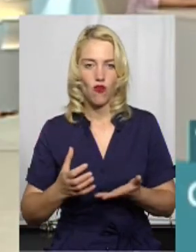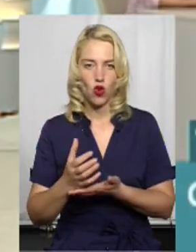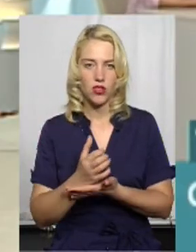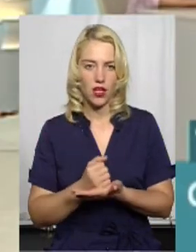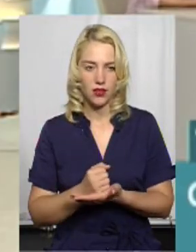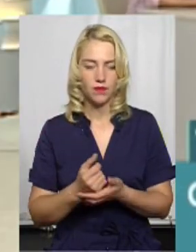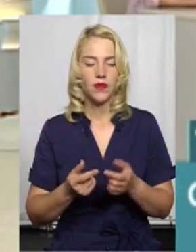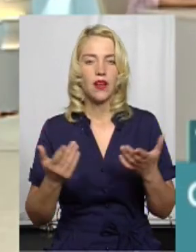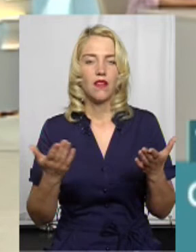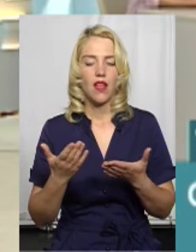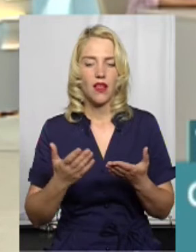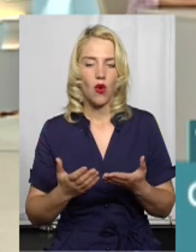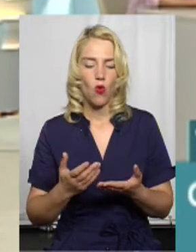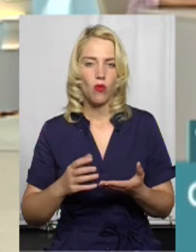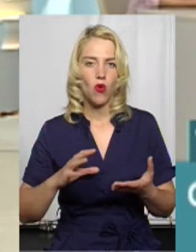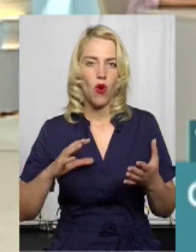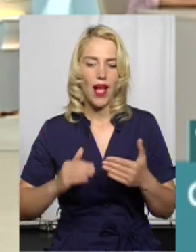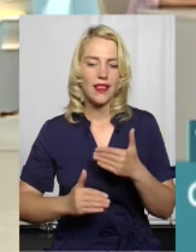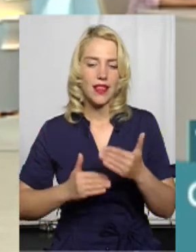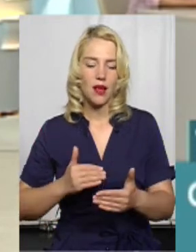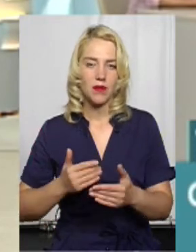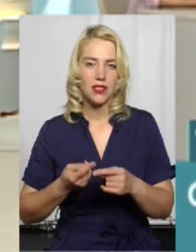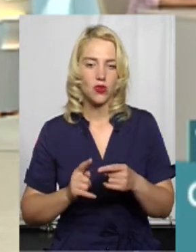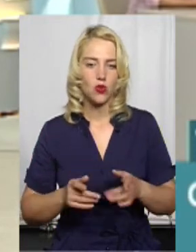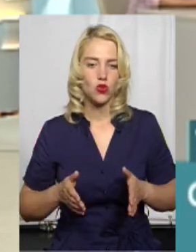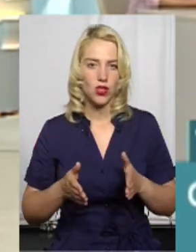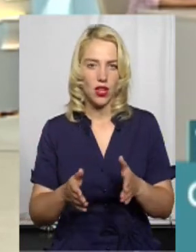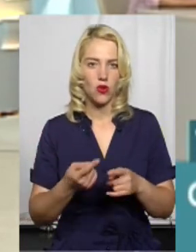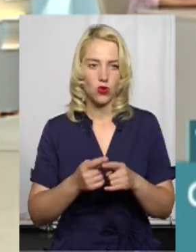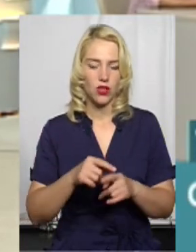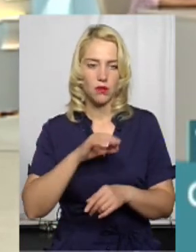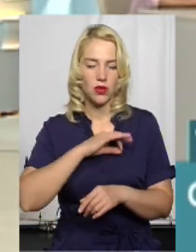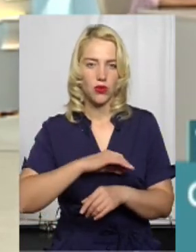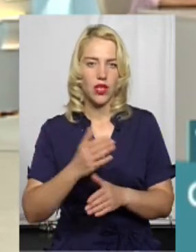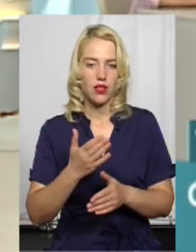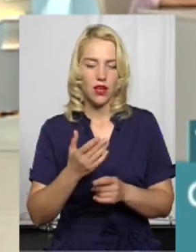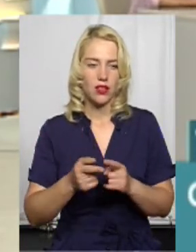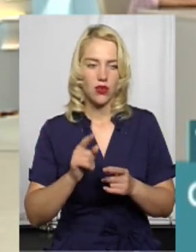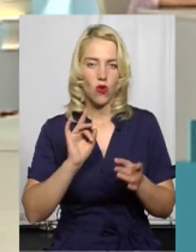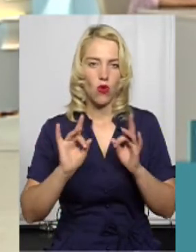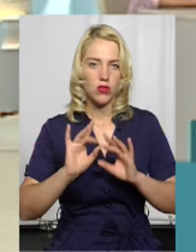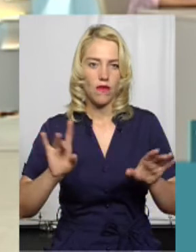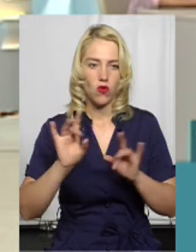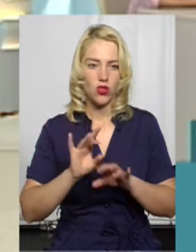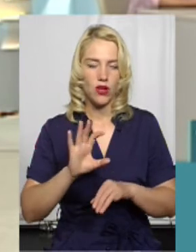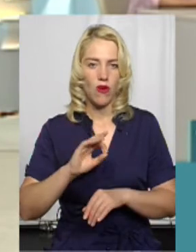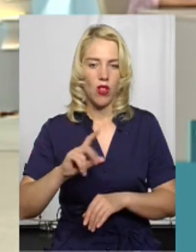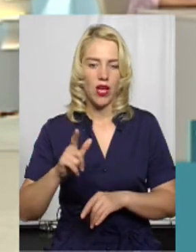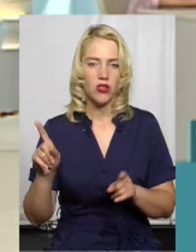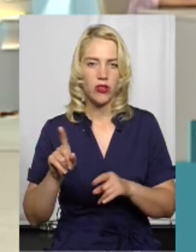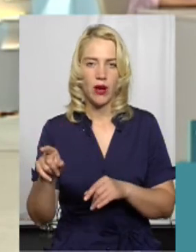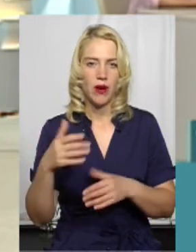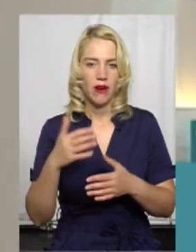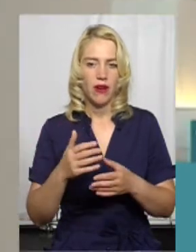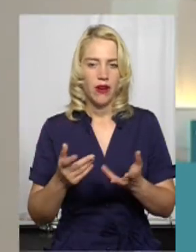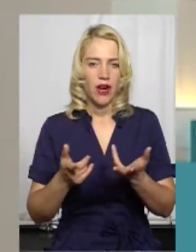от на якому етапі ви того шляху до тих прибутків, які пан Олег озвучив, що там вимірюється